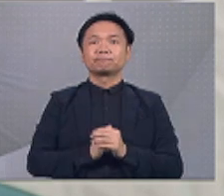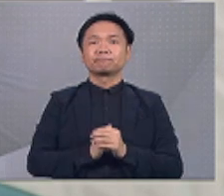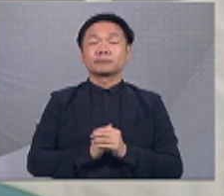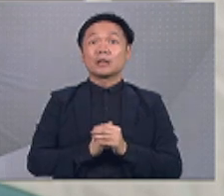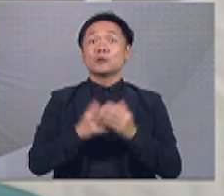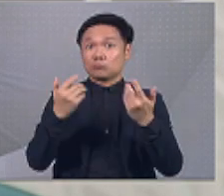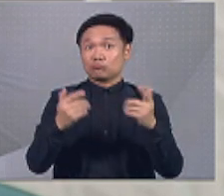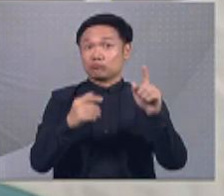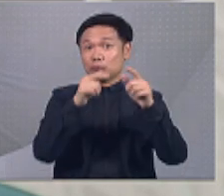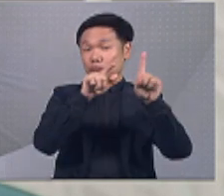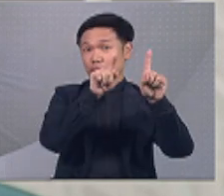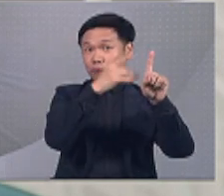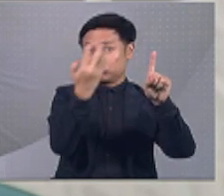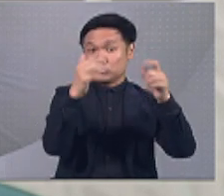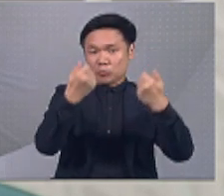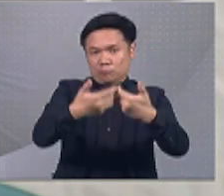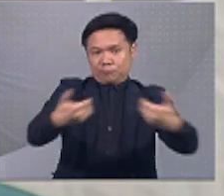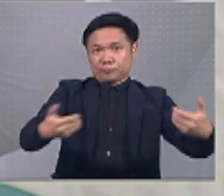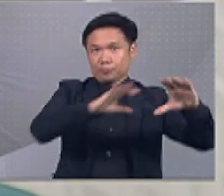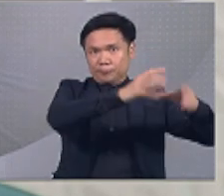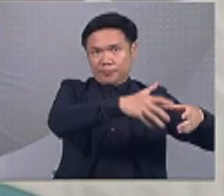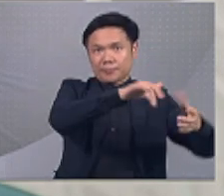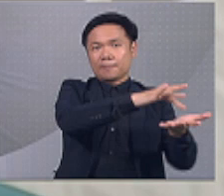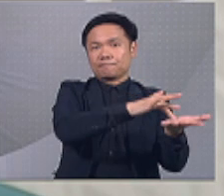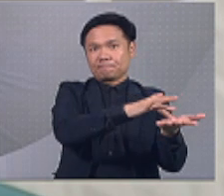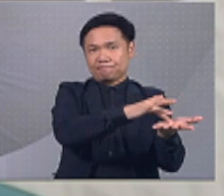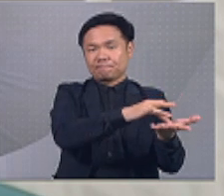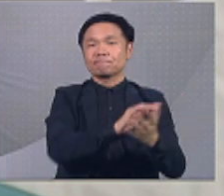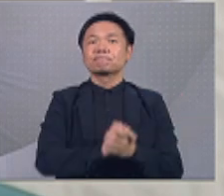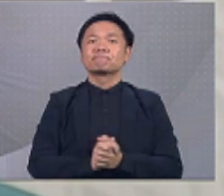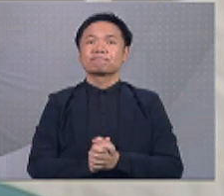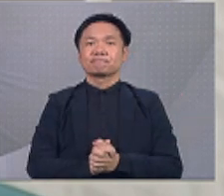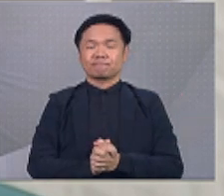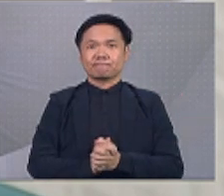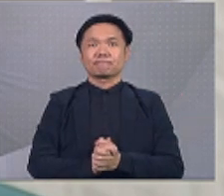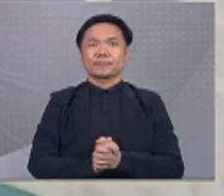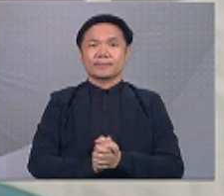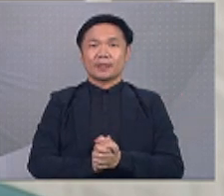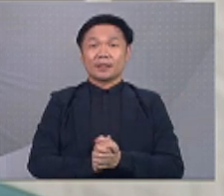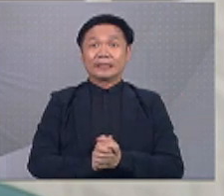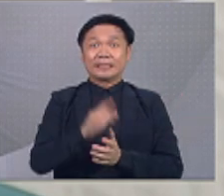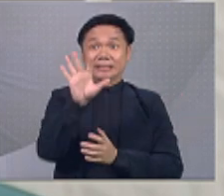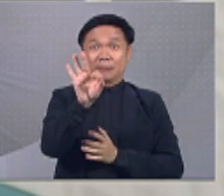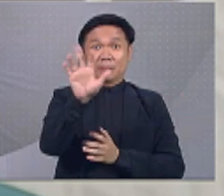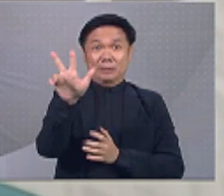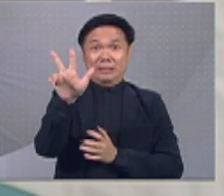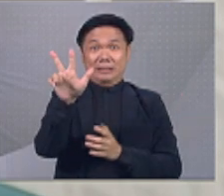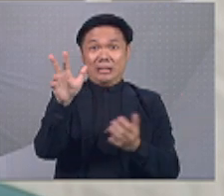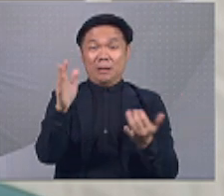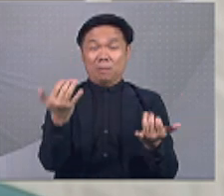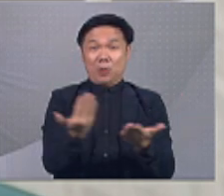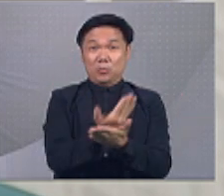ke telah diasingkan dan beri rawatan Hai ini maklumkan daripada 93q Subaru Yang